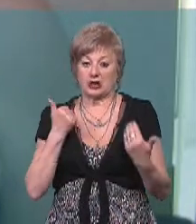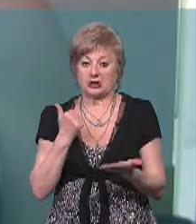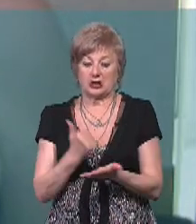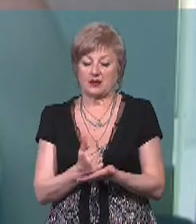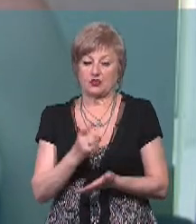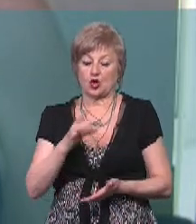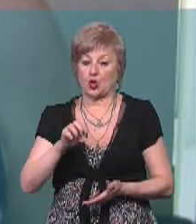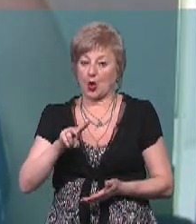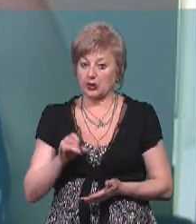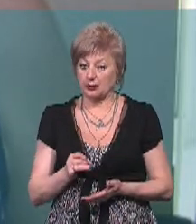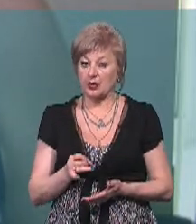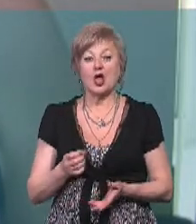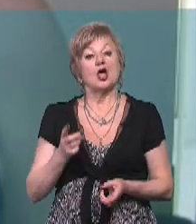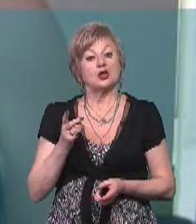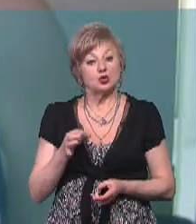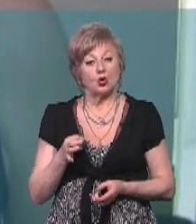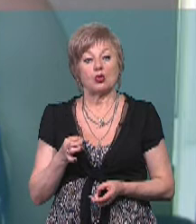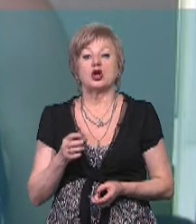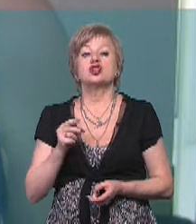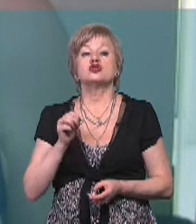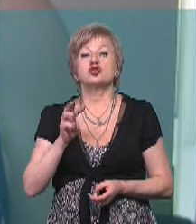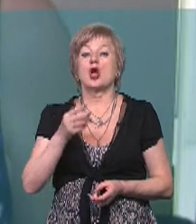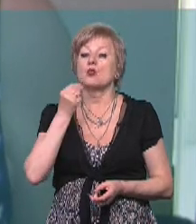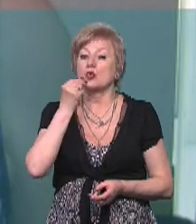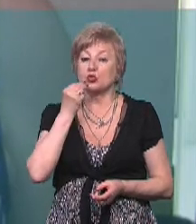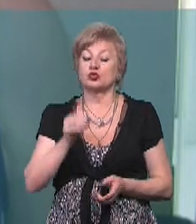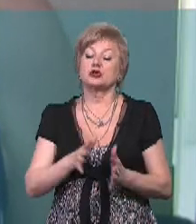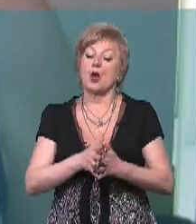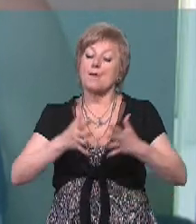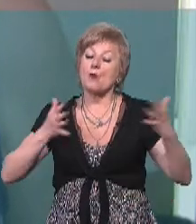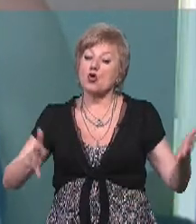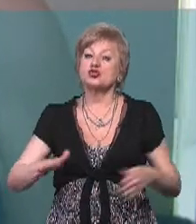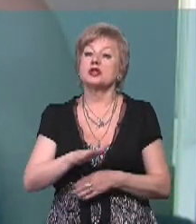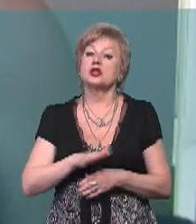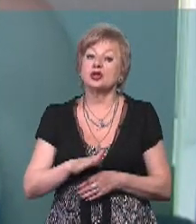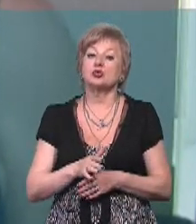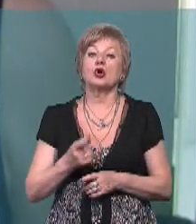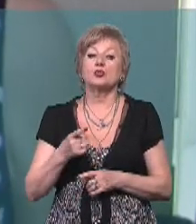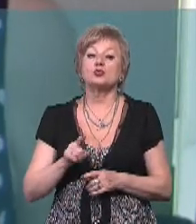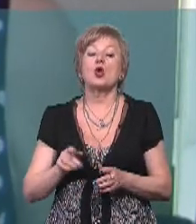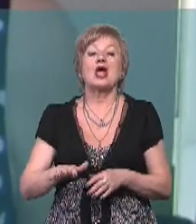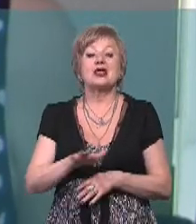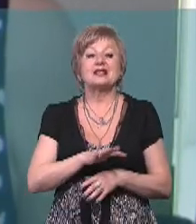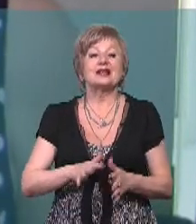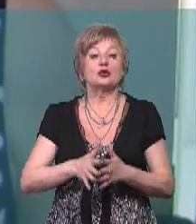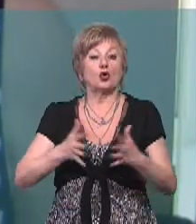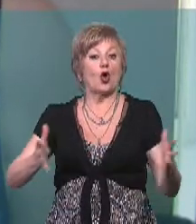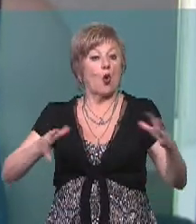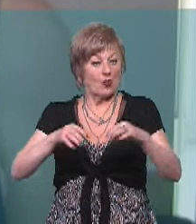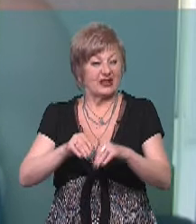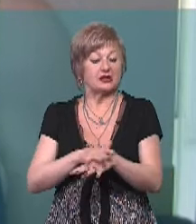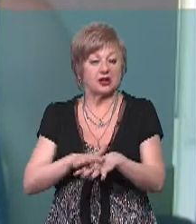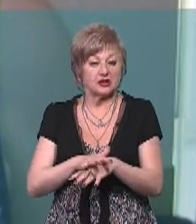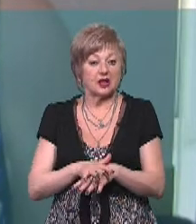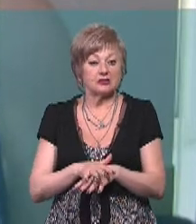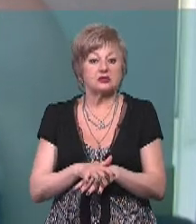ролі. Звичайно, чим краще велика територія, тому що територія об'єднаної територіальної громади